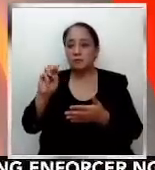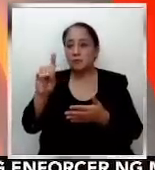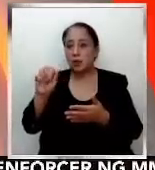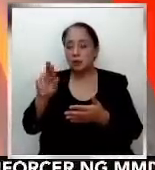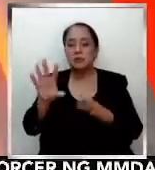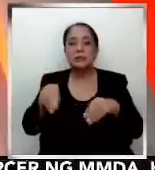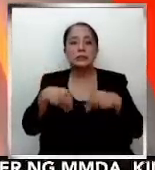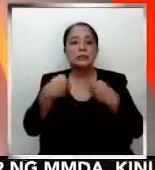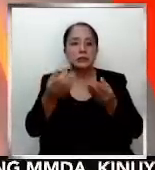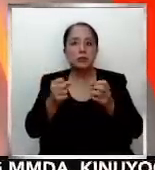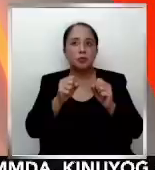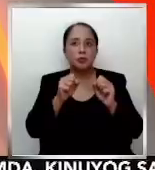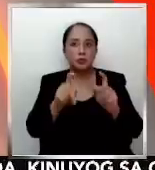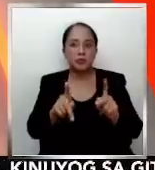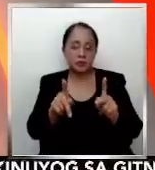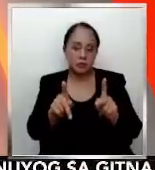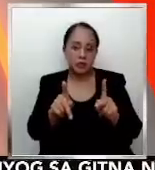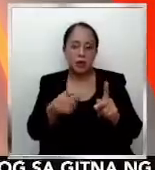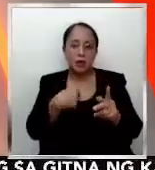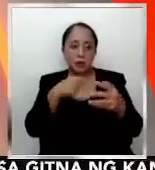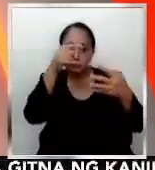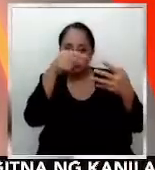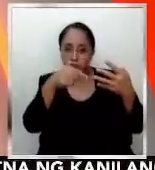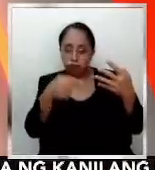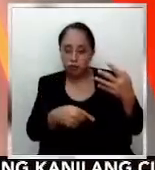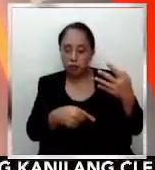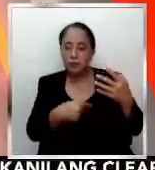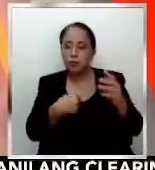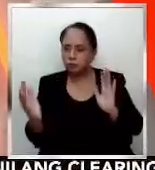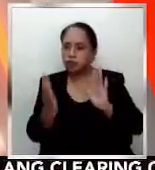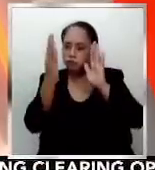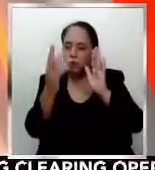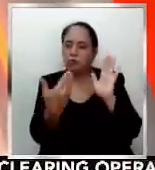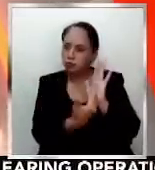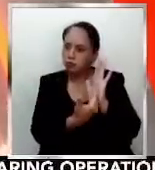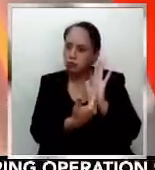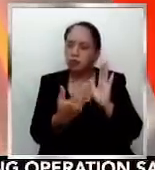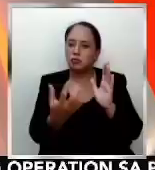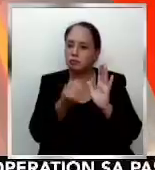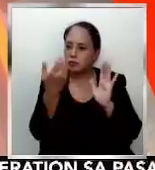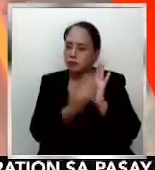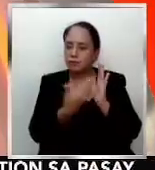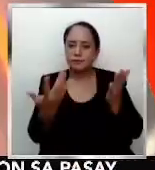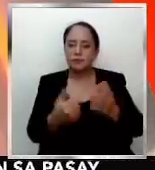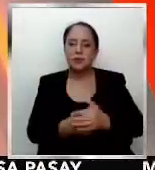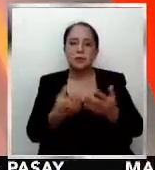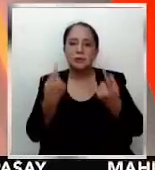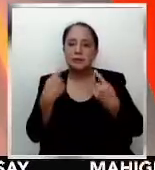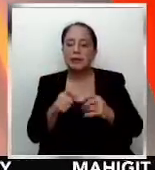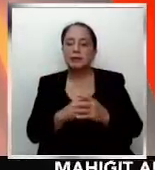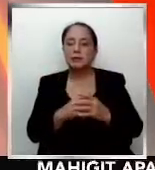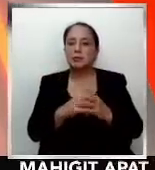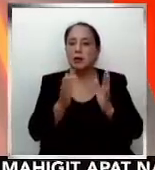pinangalanang opisyal na humarap sa mga nag-aakusa at magpakita ng kani-kanilang ebidensya. Sinusubukan pa namin kunan ng pahayag ang iba